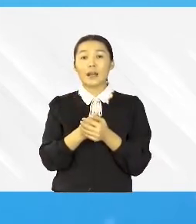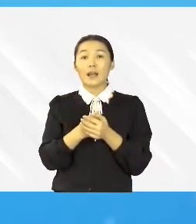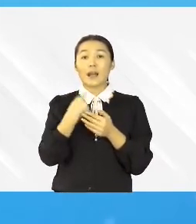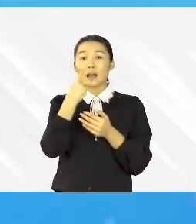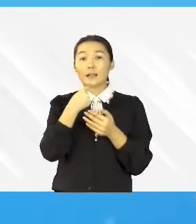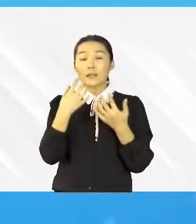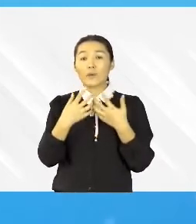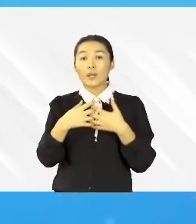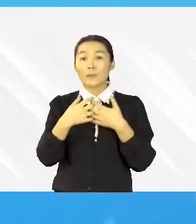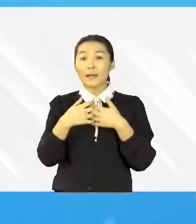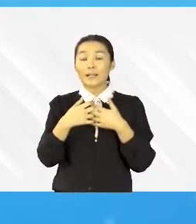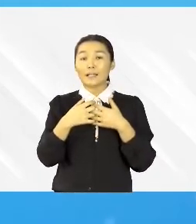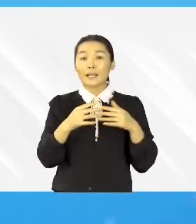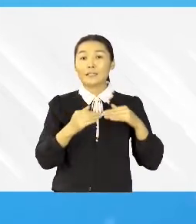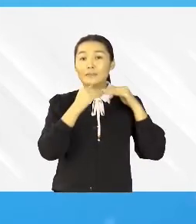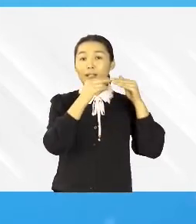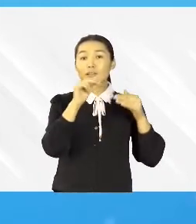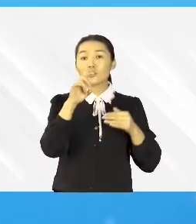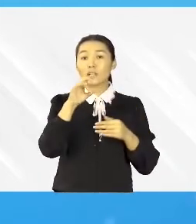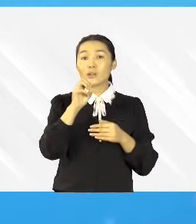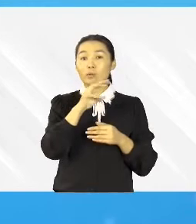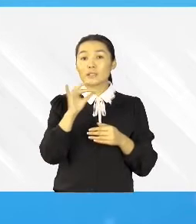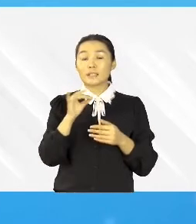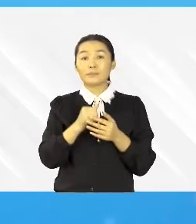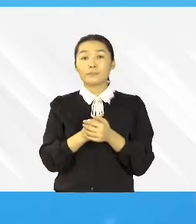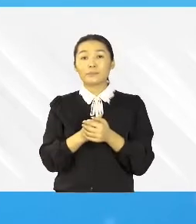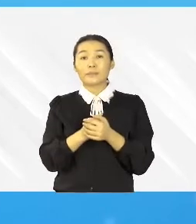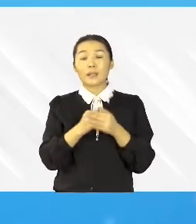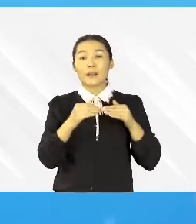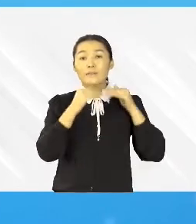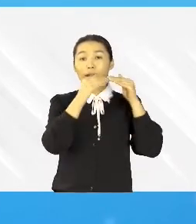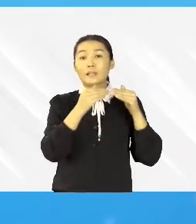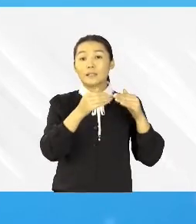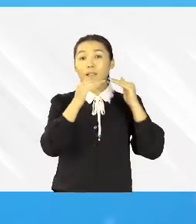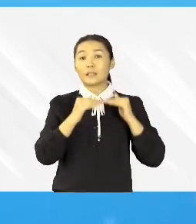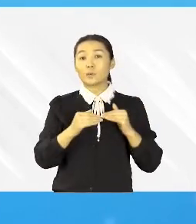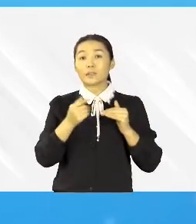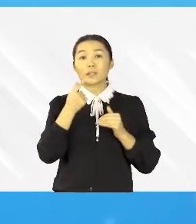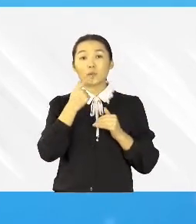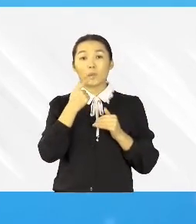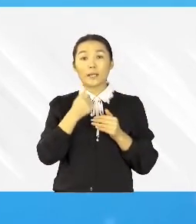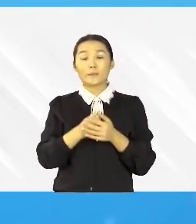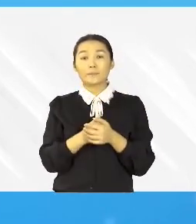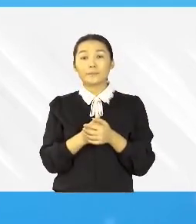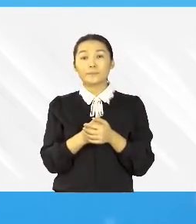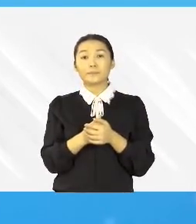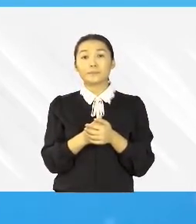из верхней челюсти, мандибулы или жвалы, верхней и нижней губы.